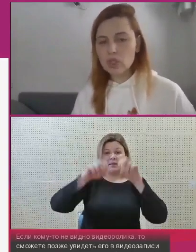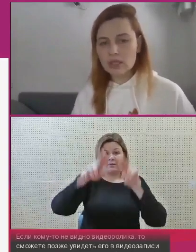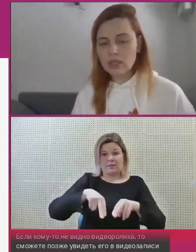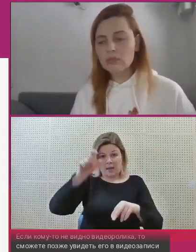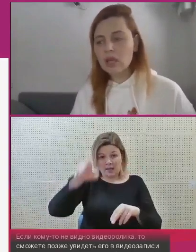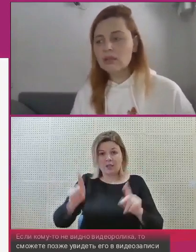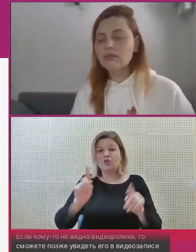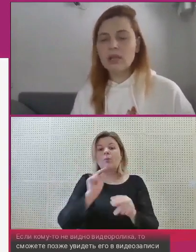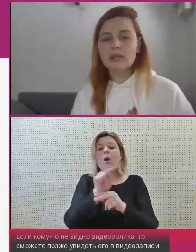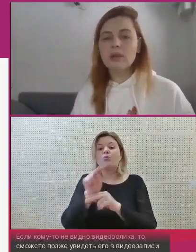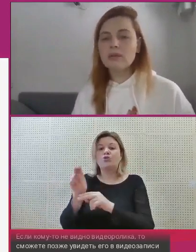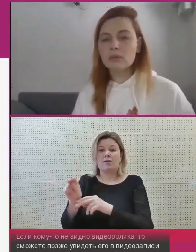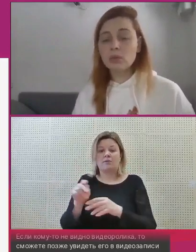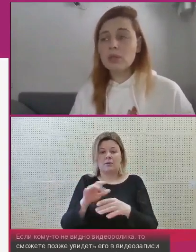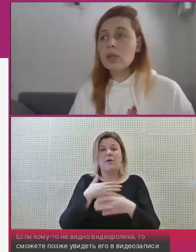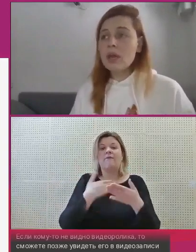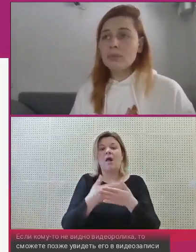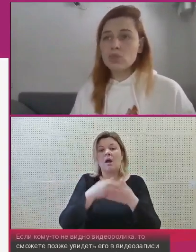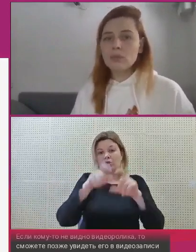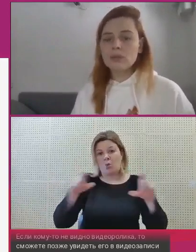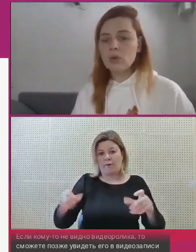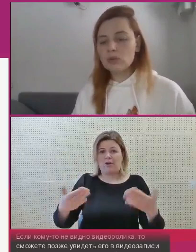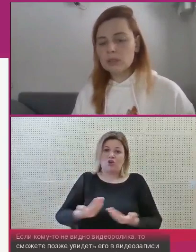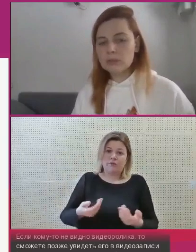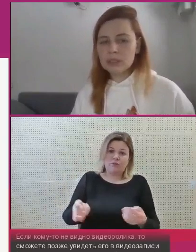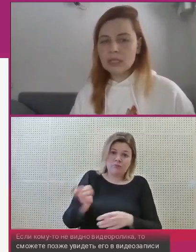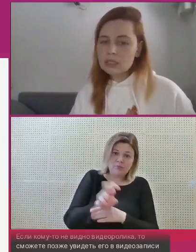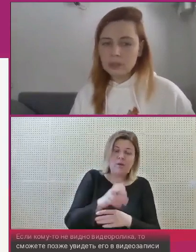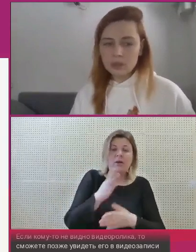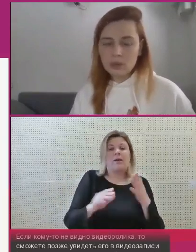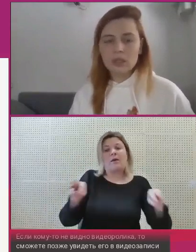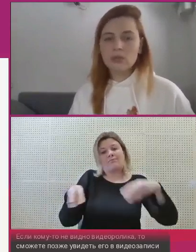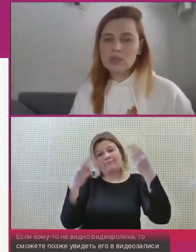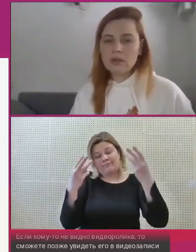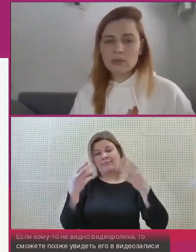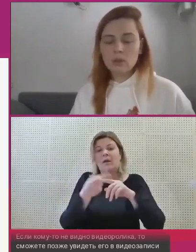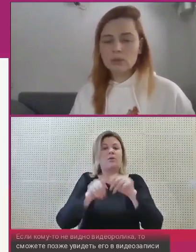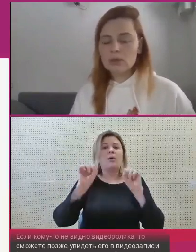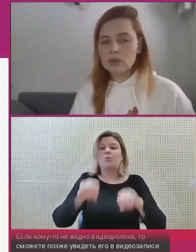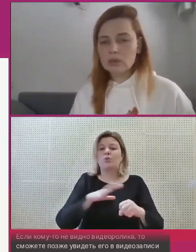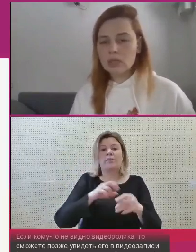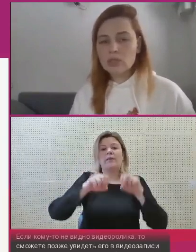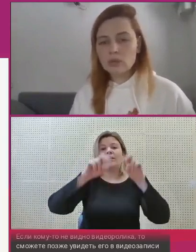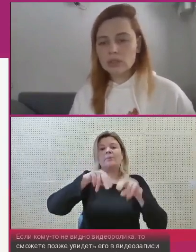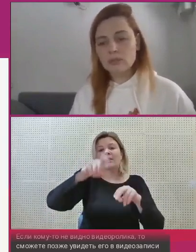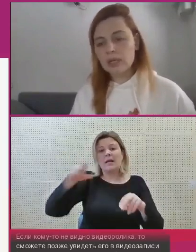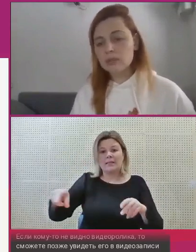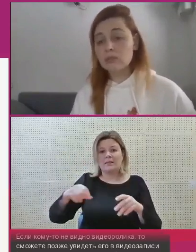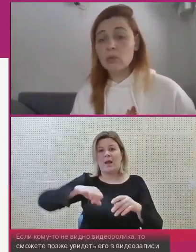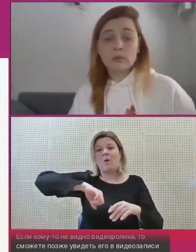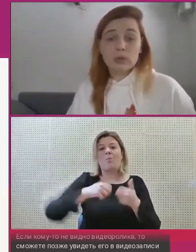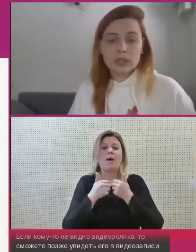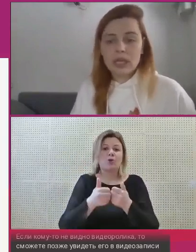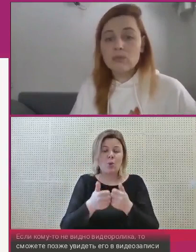волонтеров обучали, да, онлайн, офлайн, там как вам удобно. Причем это могут быть специалисты-партнеры, которые с вами могут реализовывать этот